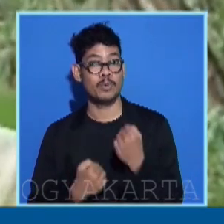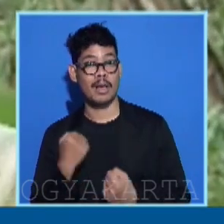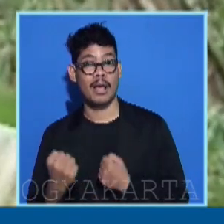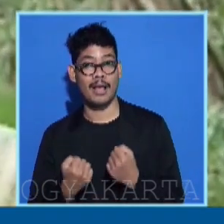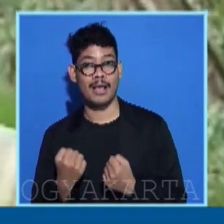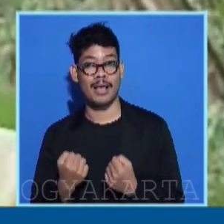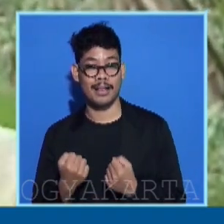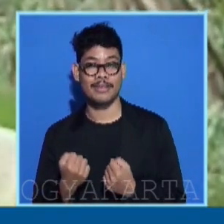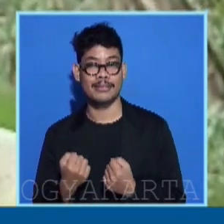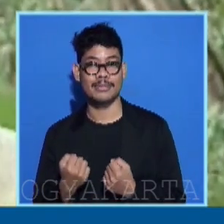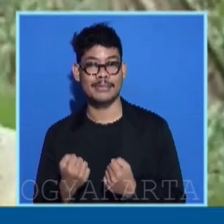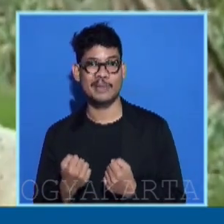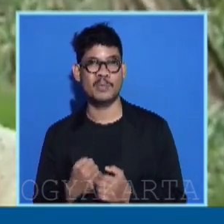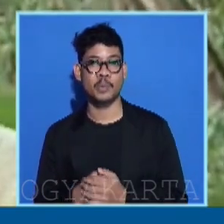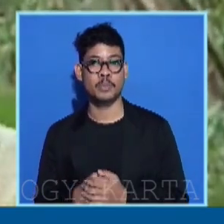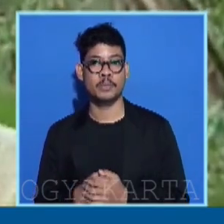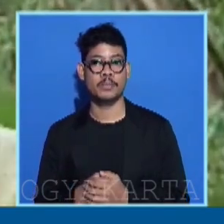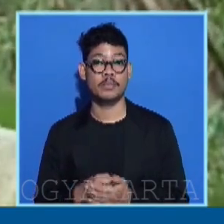tenu niku